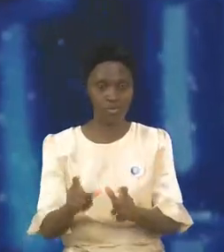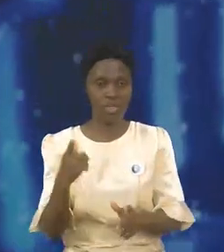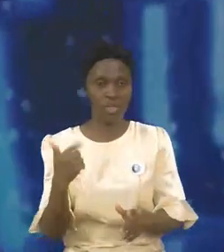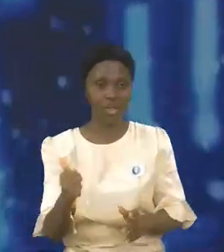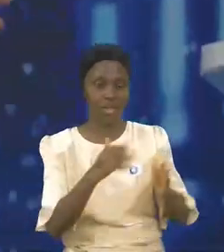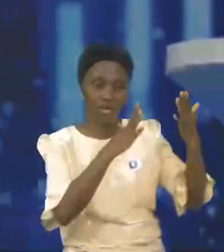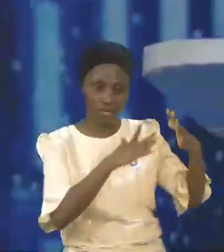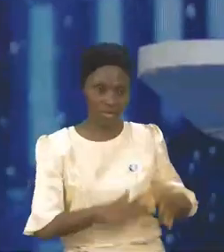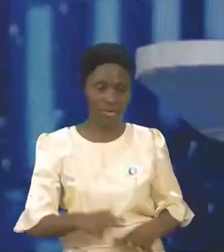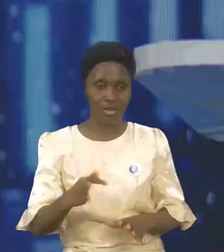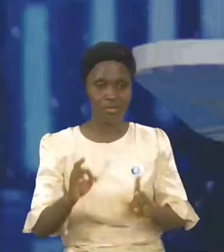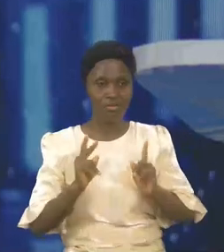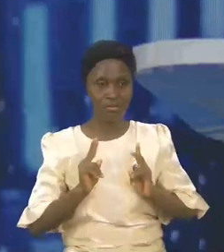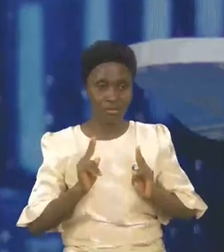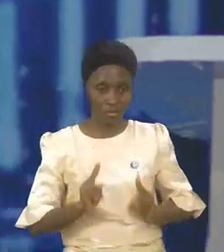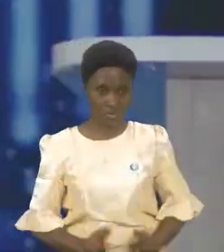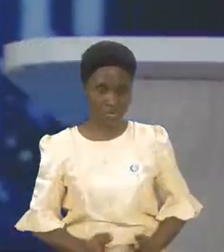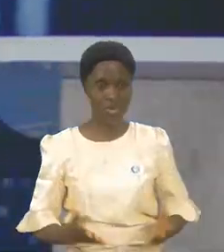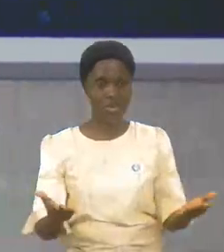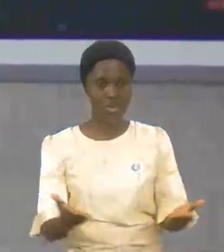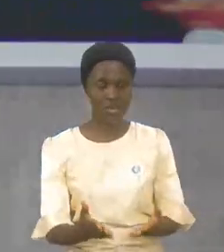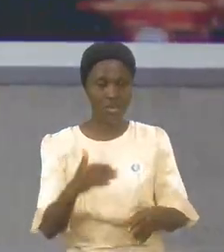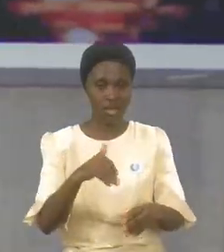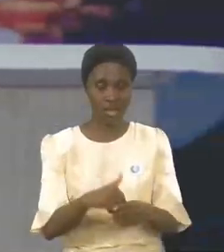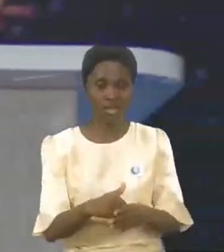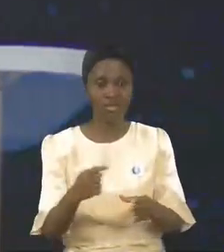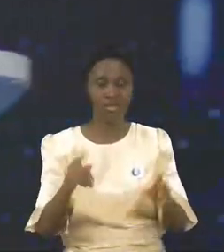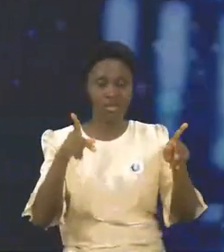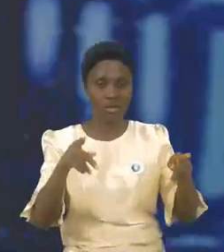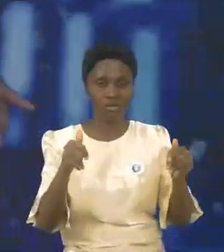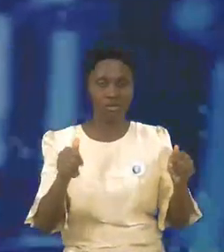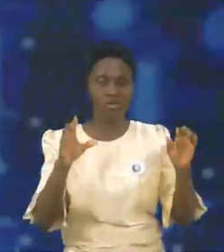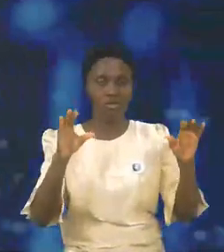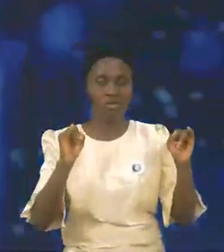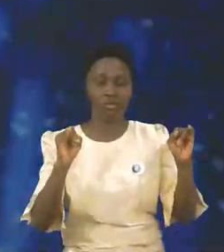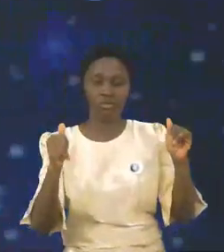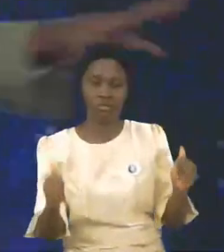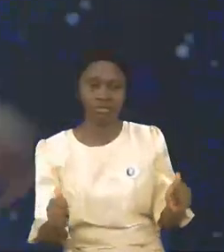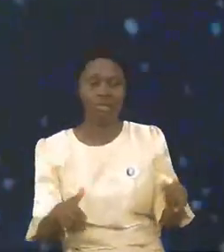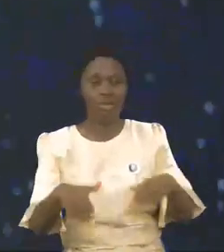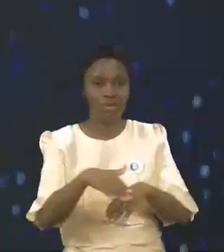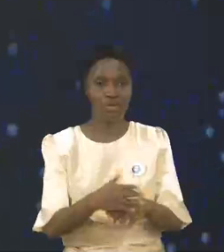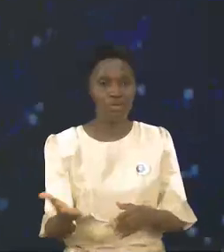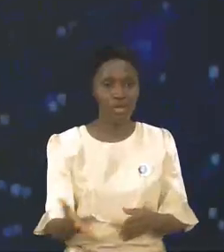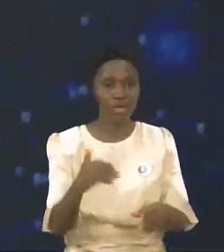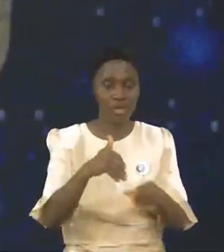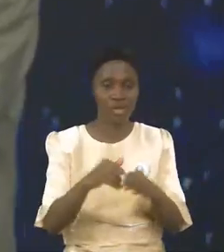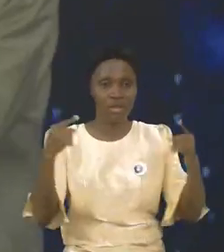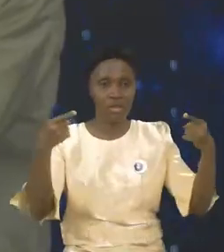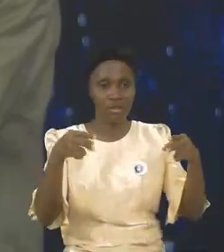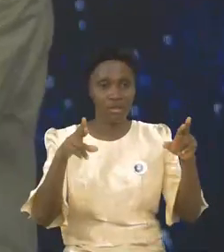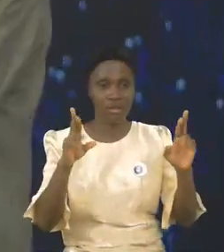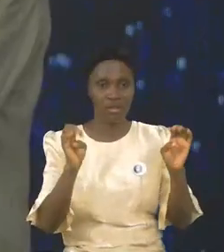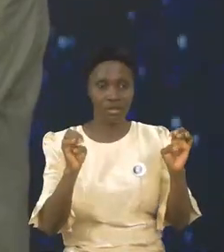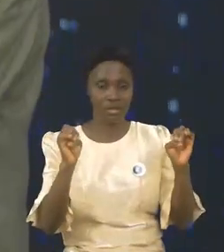de l'humanité. Dans ce domaine, Babylone, sur la grande mer, ici, sur